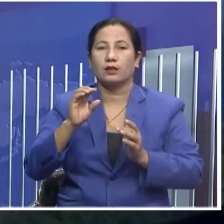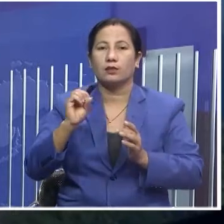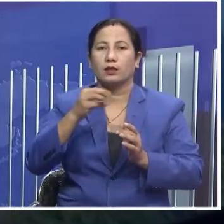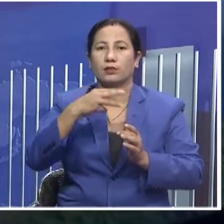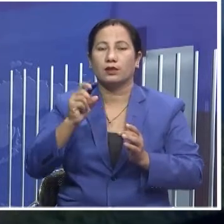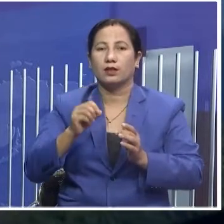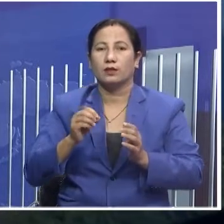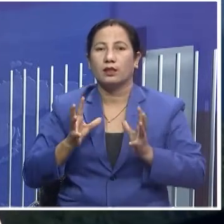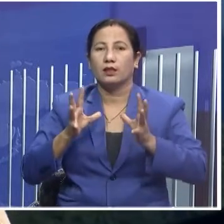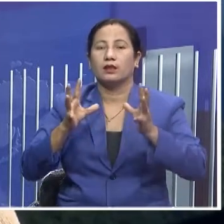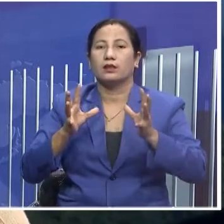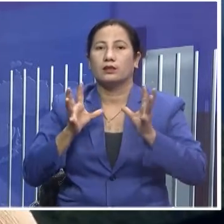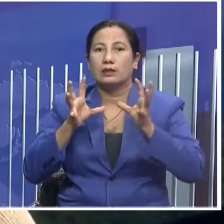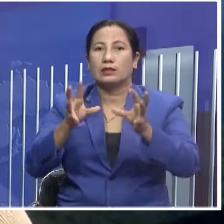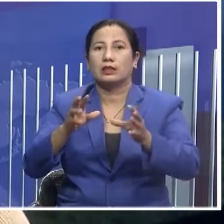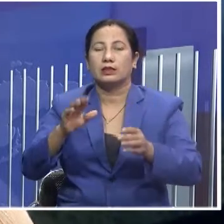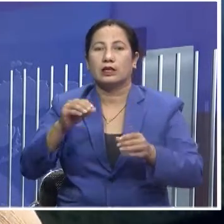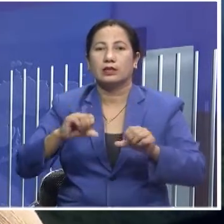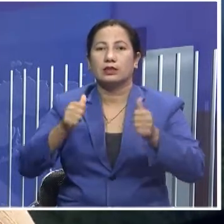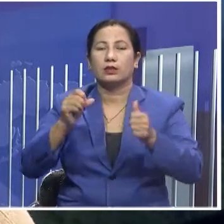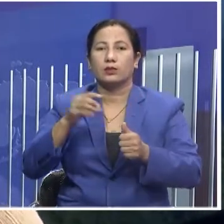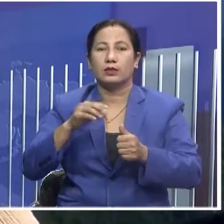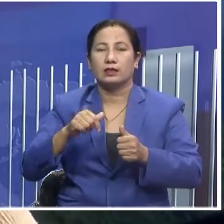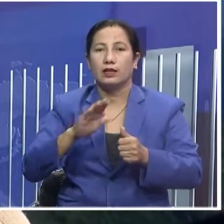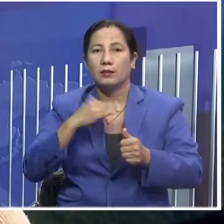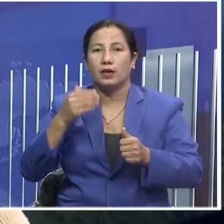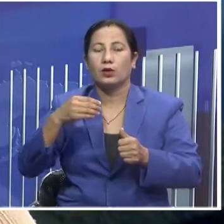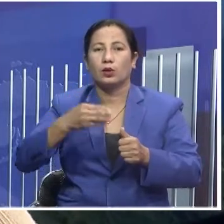राक्षसलाई जितेको हुँदा अनि त्यसलाई चाहिँ भस्म पारेको हुँदा